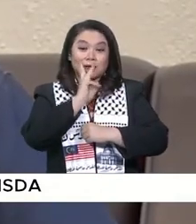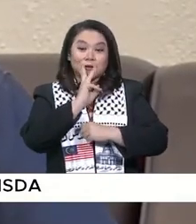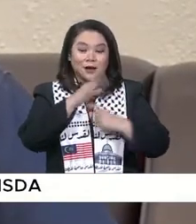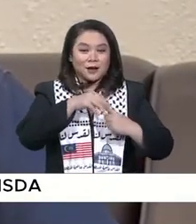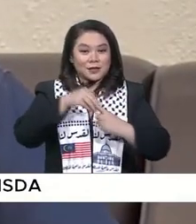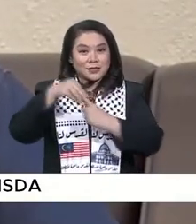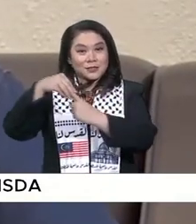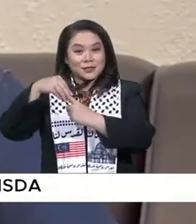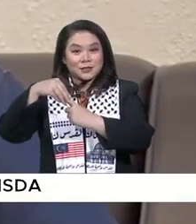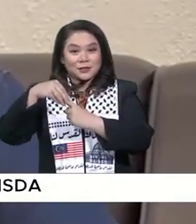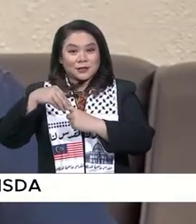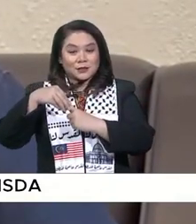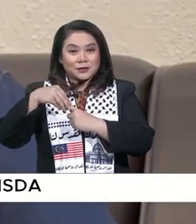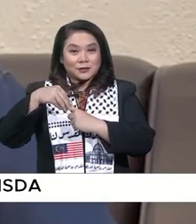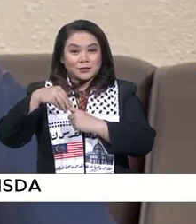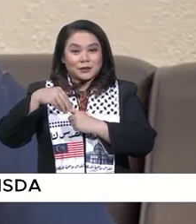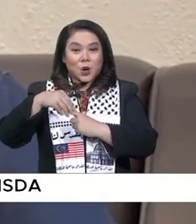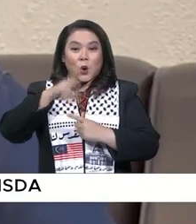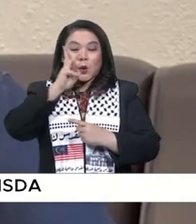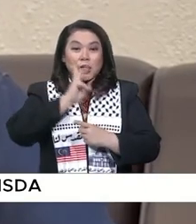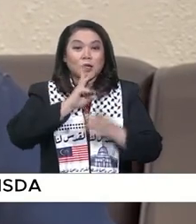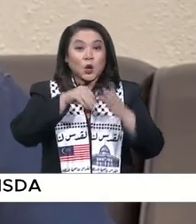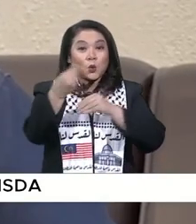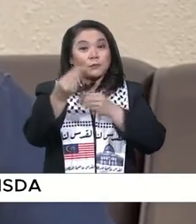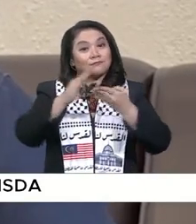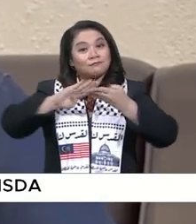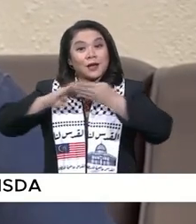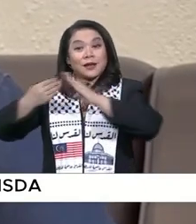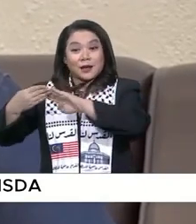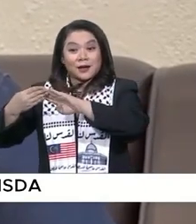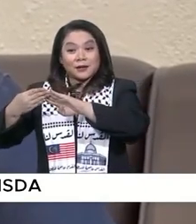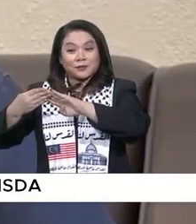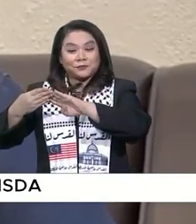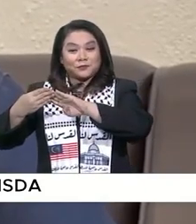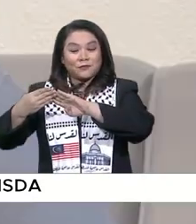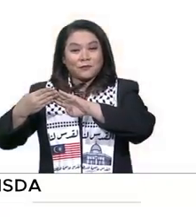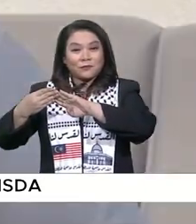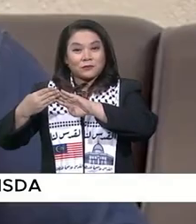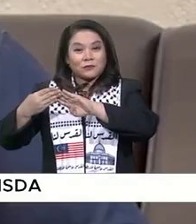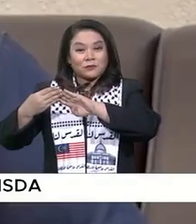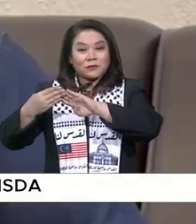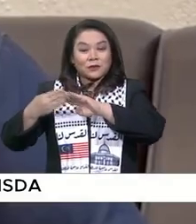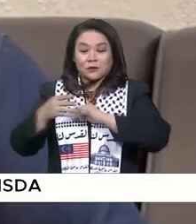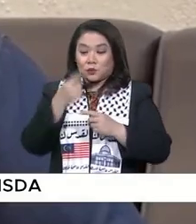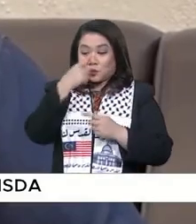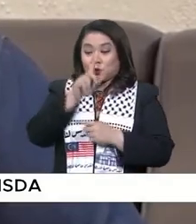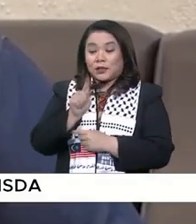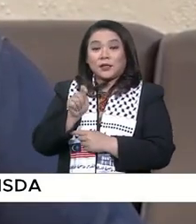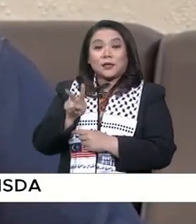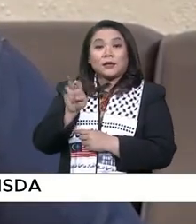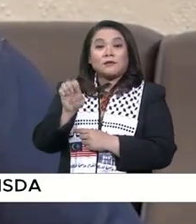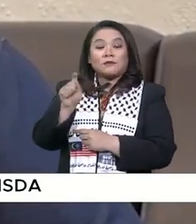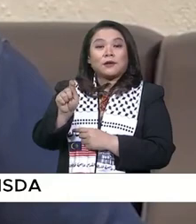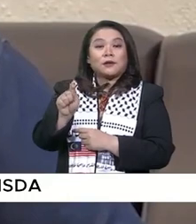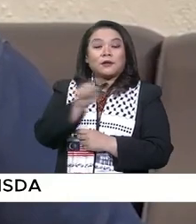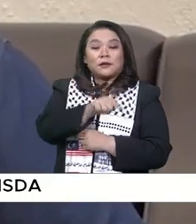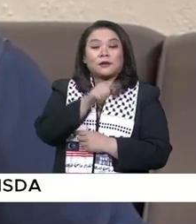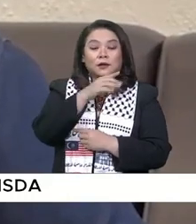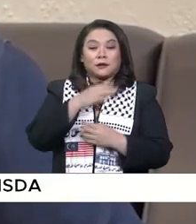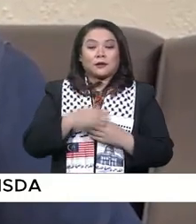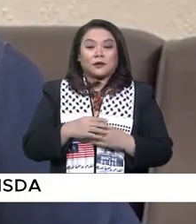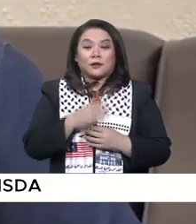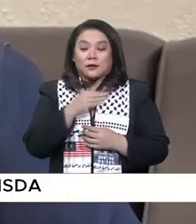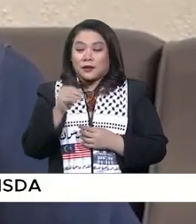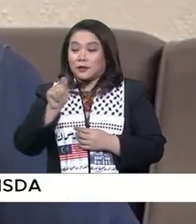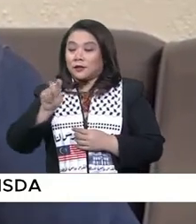khasnya wanita luar bandar dari sudut Tibet. Jadi inisiatif Tibet ini